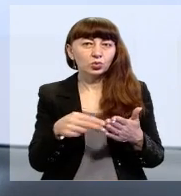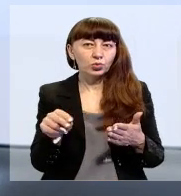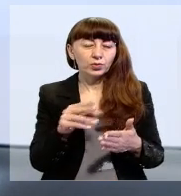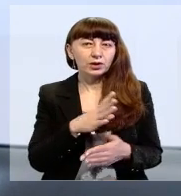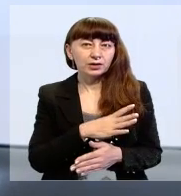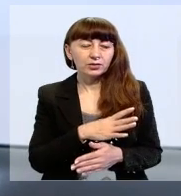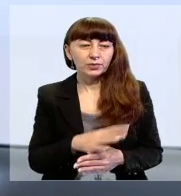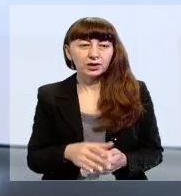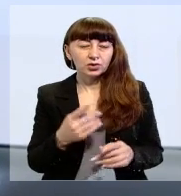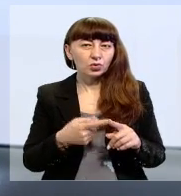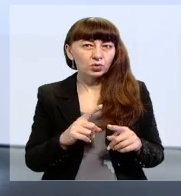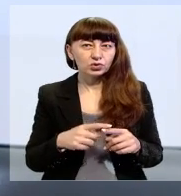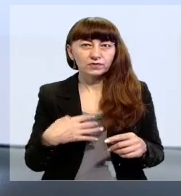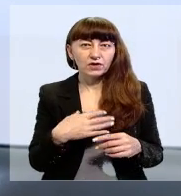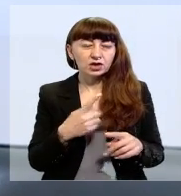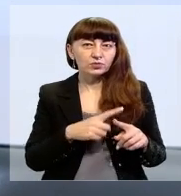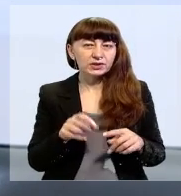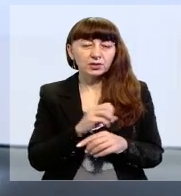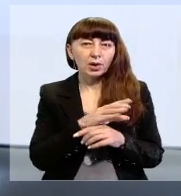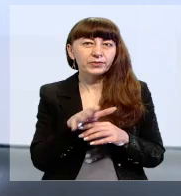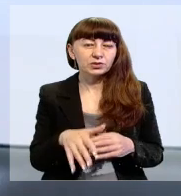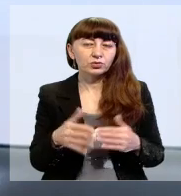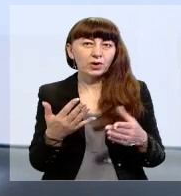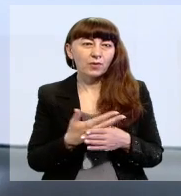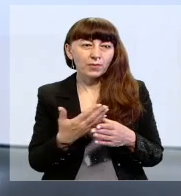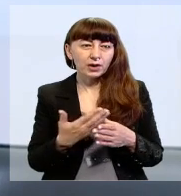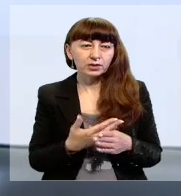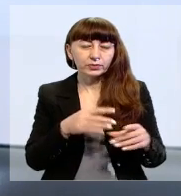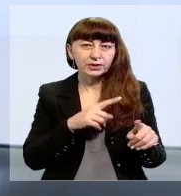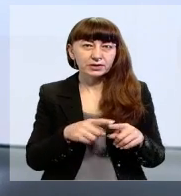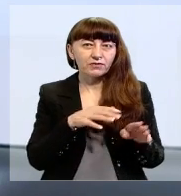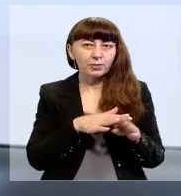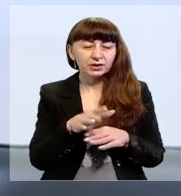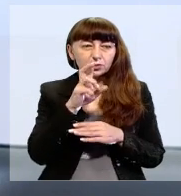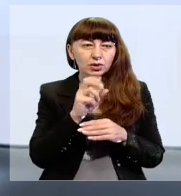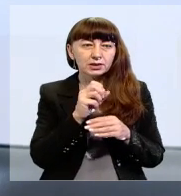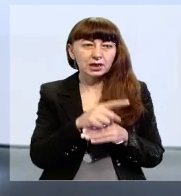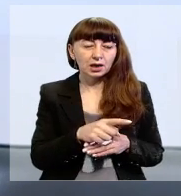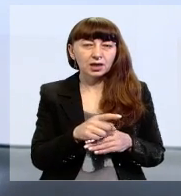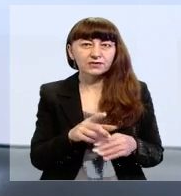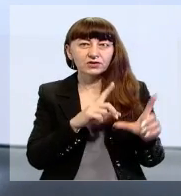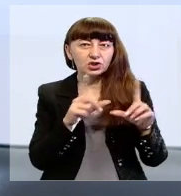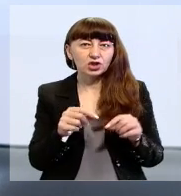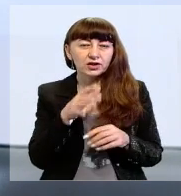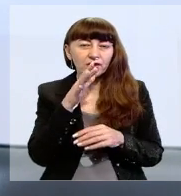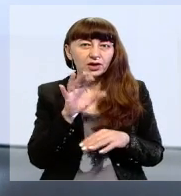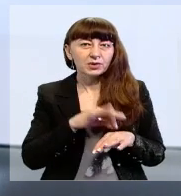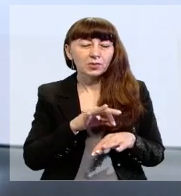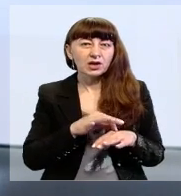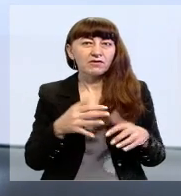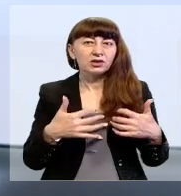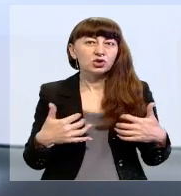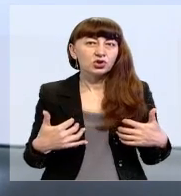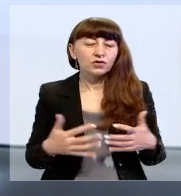маңызды. Мемлекеттік тапсырысты да уақытылы орындауға көмектеседі. 2022-2024 жылдар аралығында көлік бөлшектері, компьютерлермен